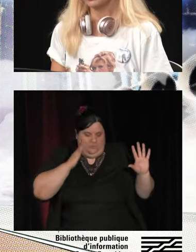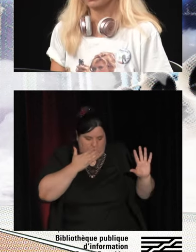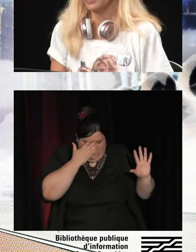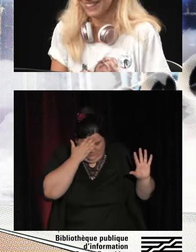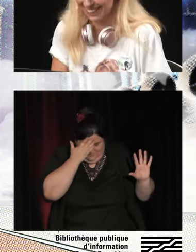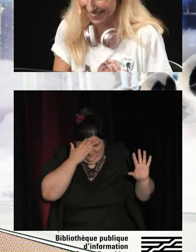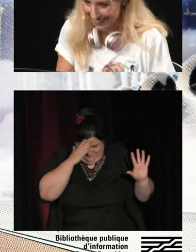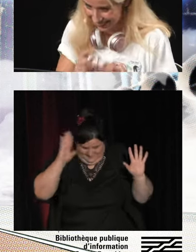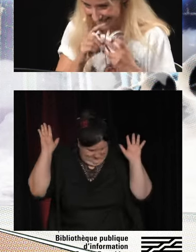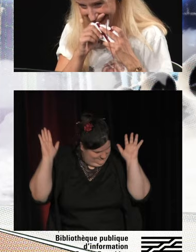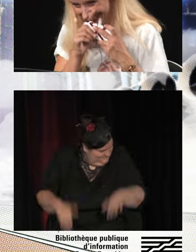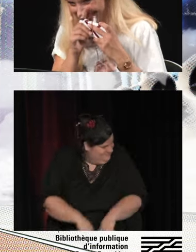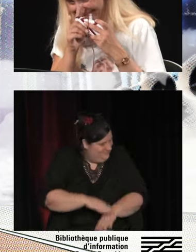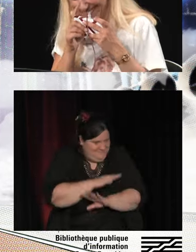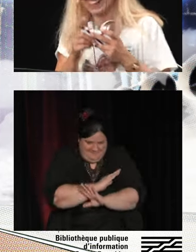J'en ai marre.